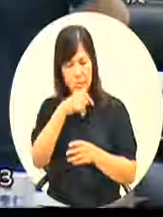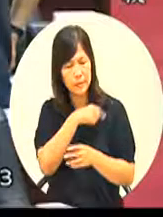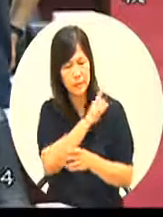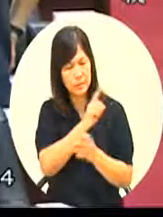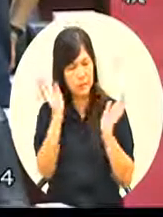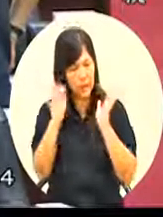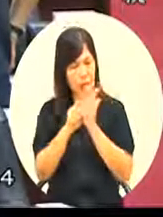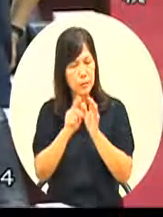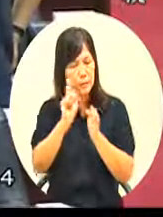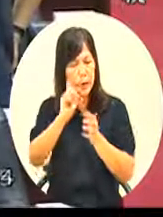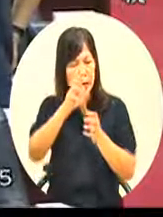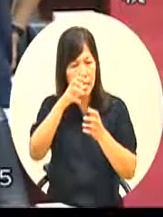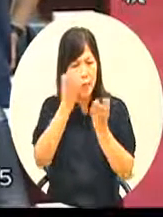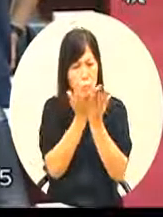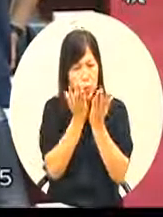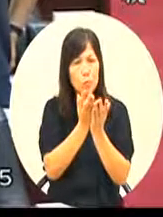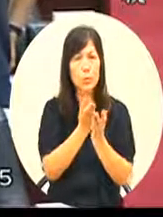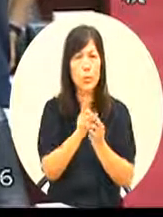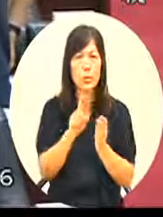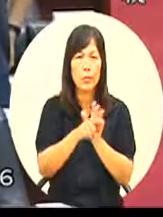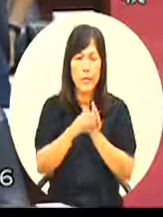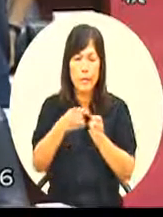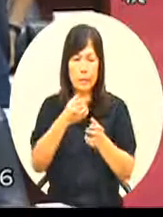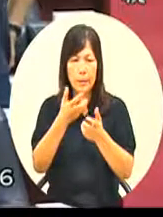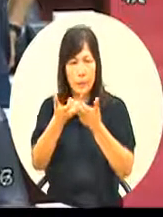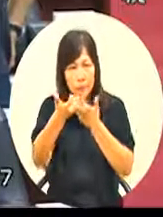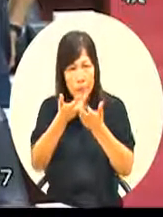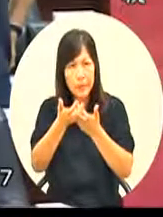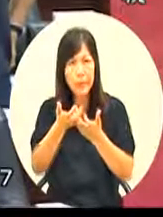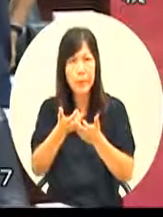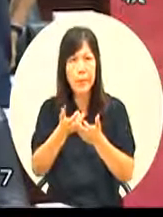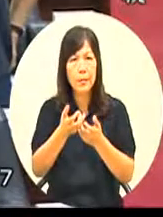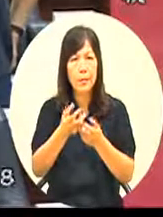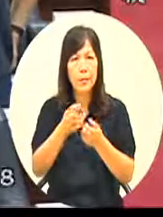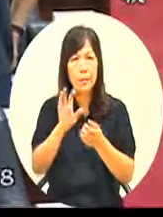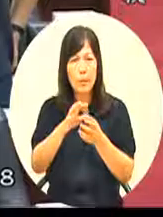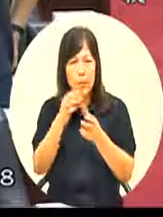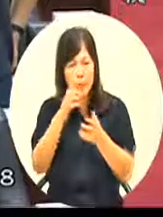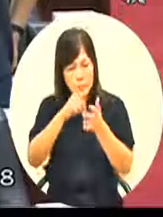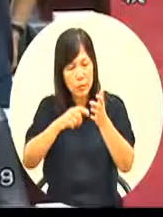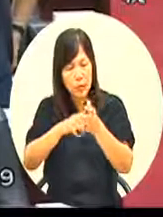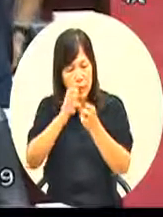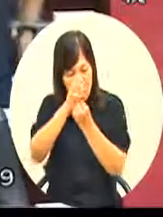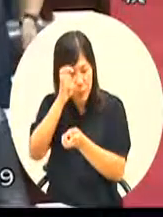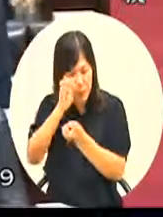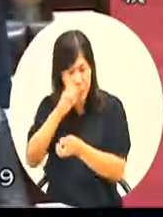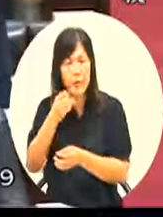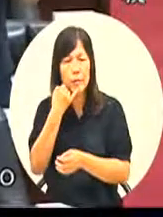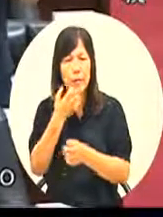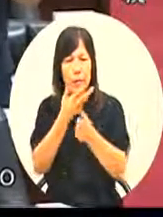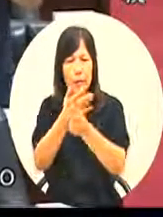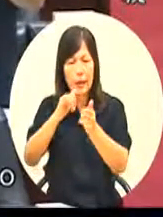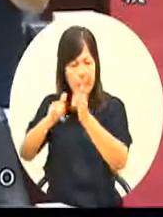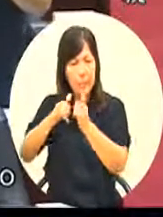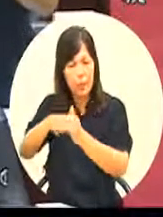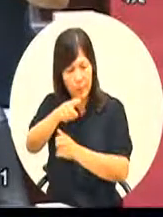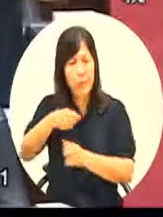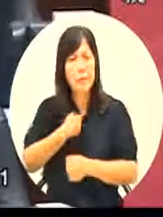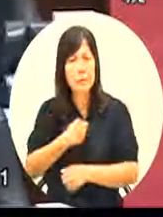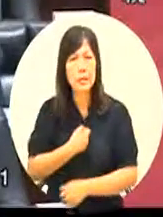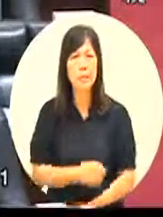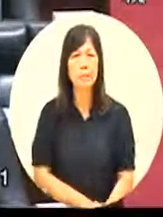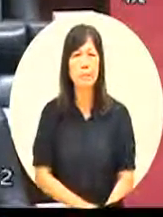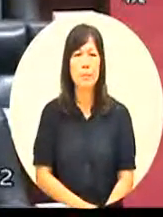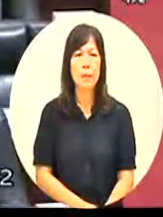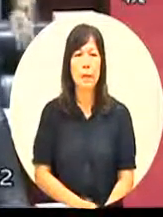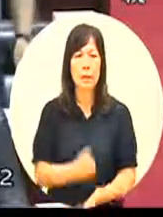哪一个幼稚园，在哪一类的幼稚园，我们希望做一个简单的分析跟分享给市民朋友。那我们请何议